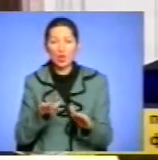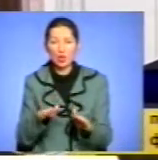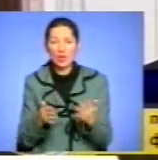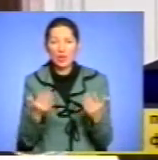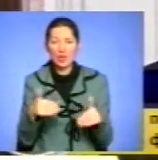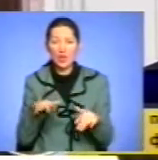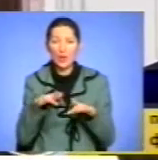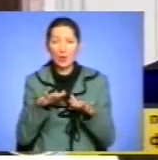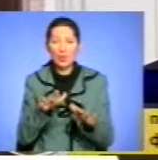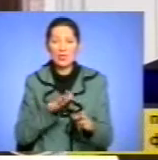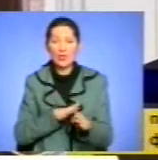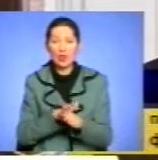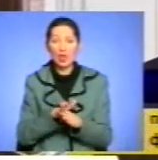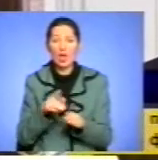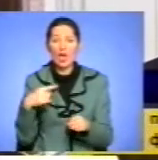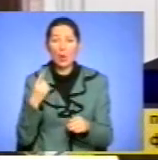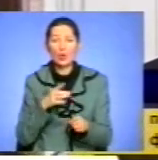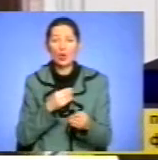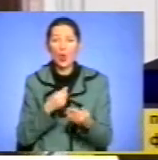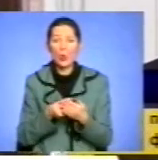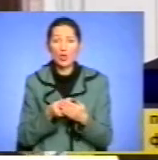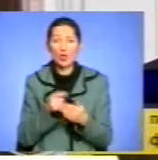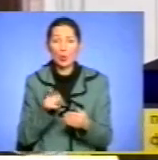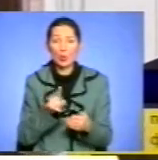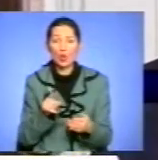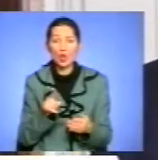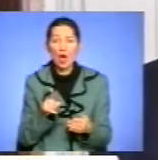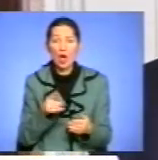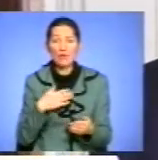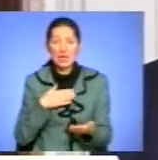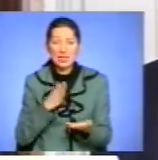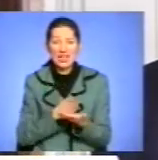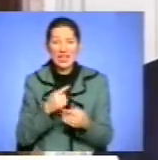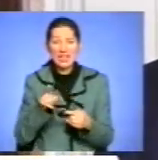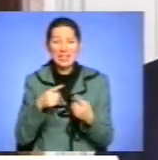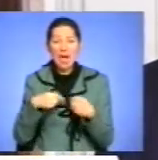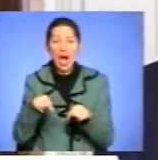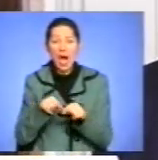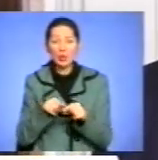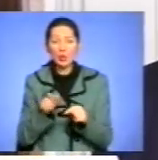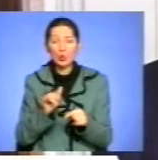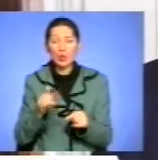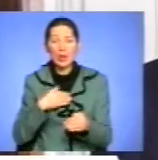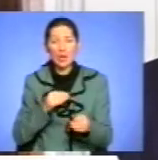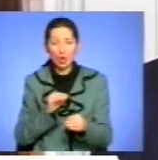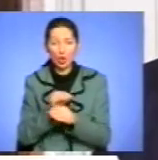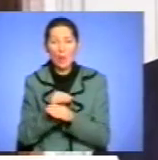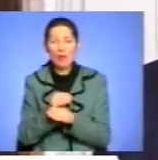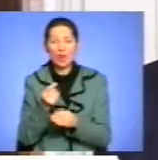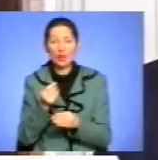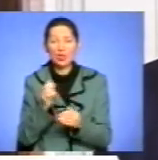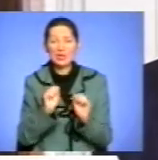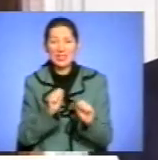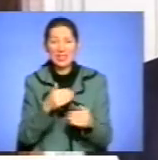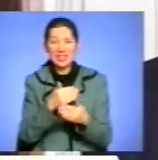в процесі виконання обласного бюджету, оскільки в нас є інші галузі, в яких ми додавали гроші на захищені статті